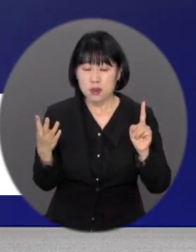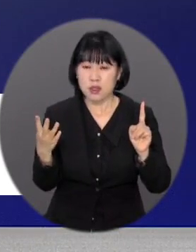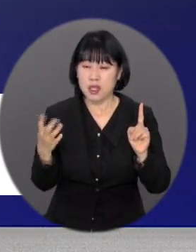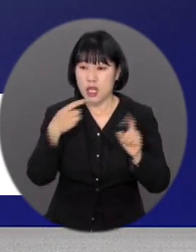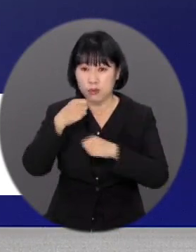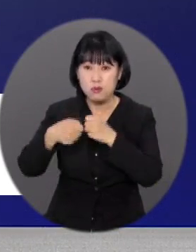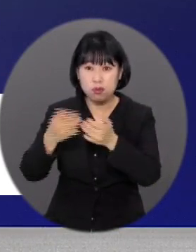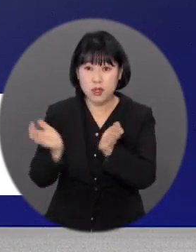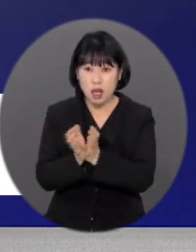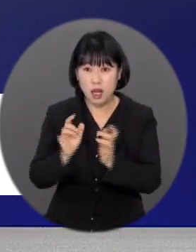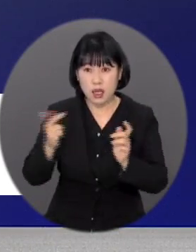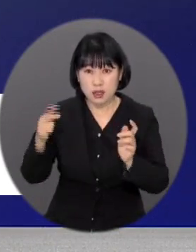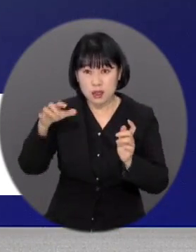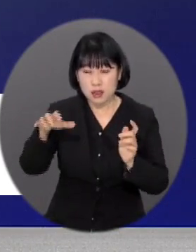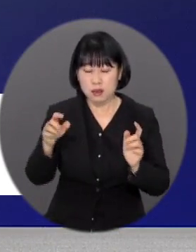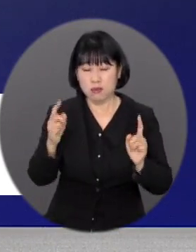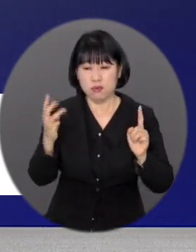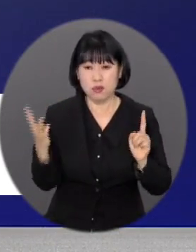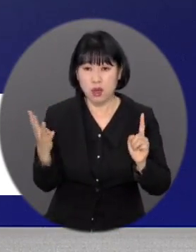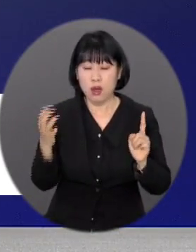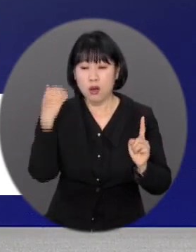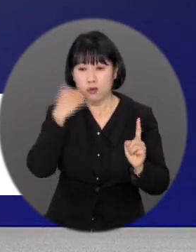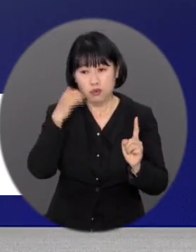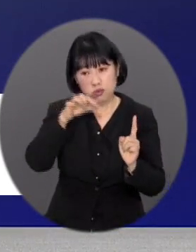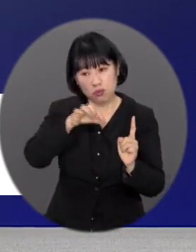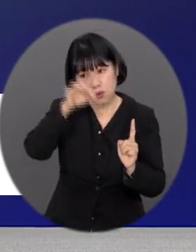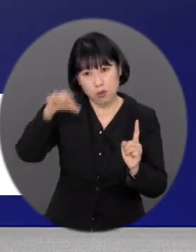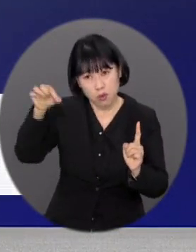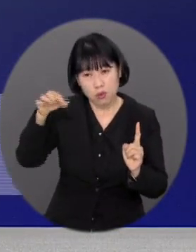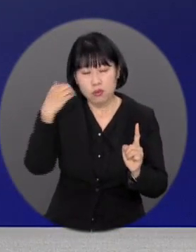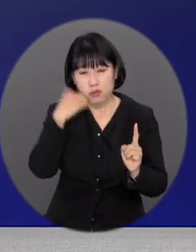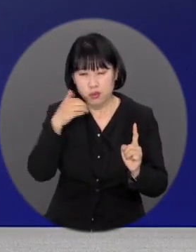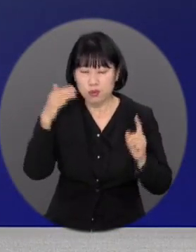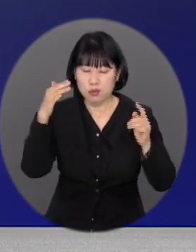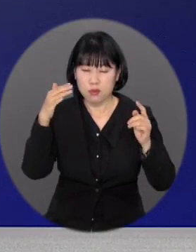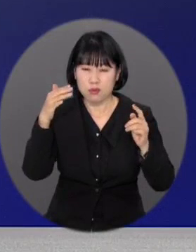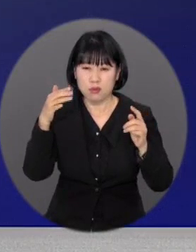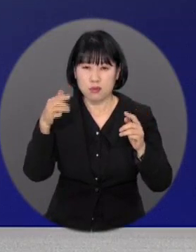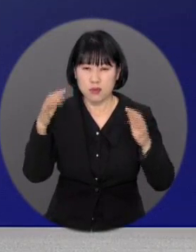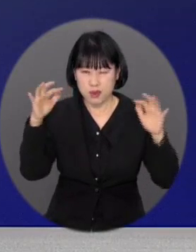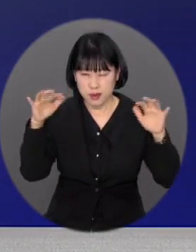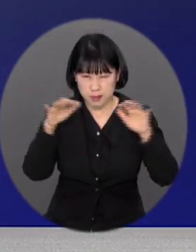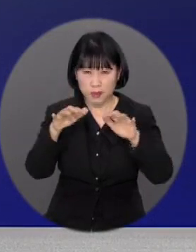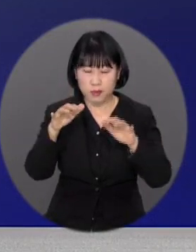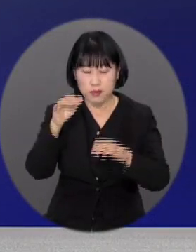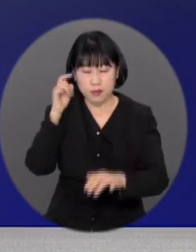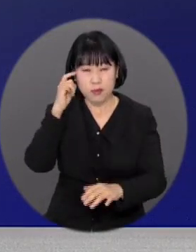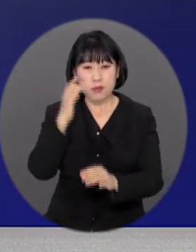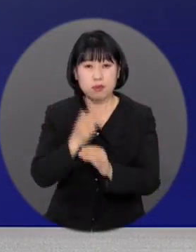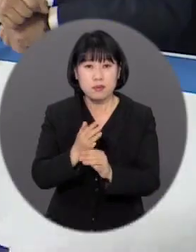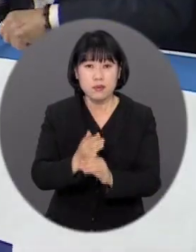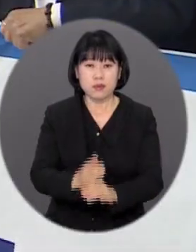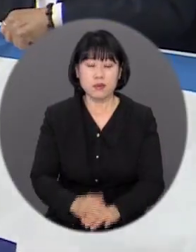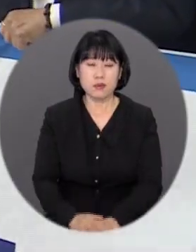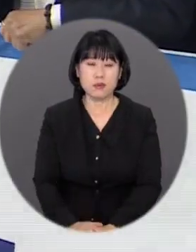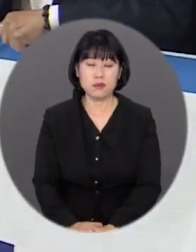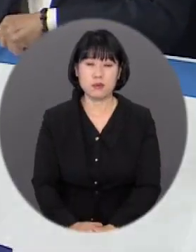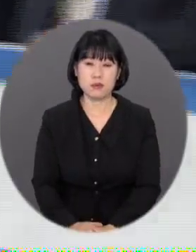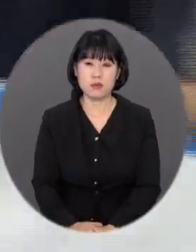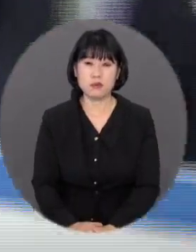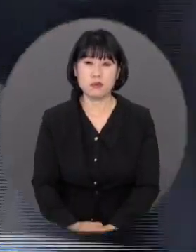구체화되고 있는데요. 민심은 어떤 선택을 할지 주목됩니다. 한신구 기자의 보도입니다.